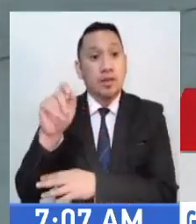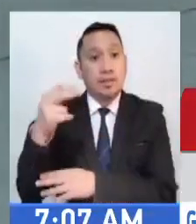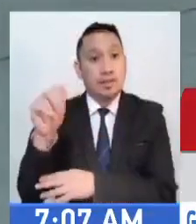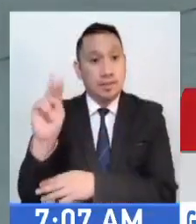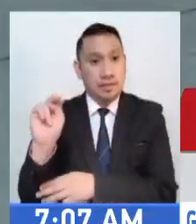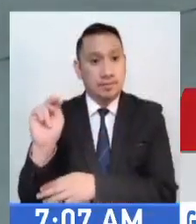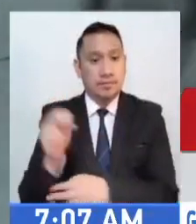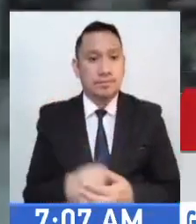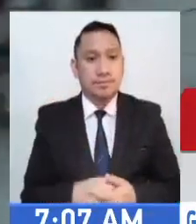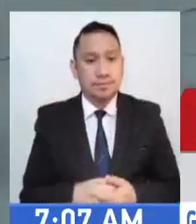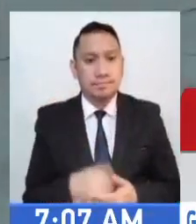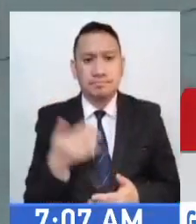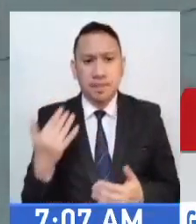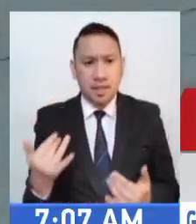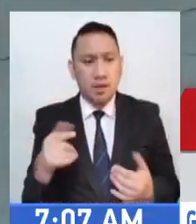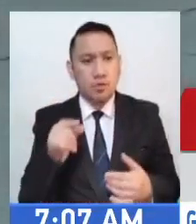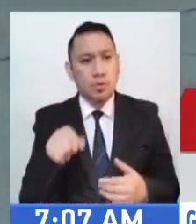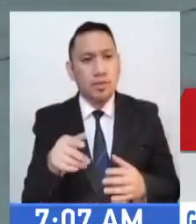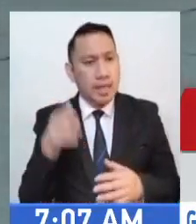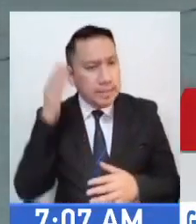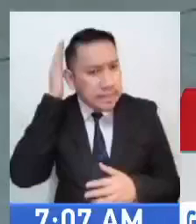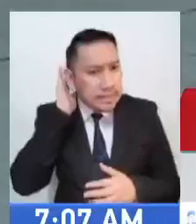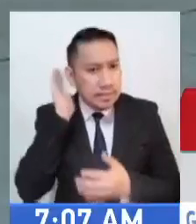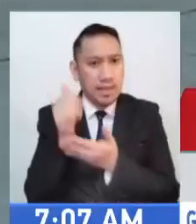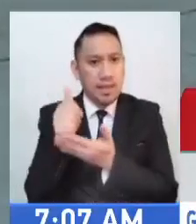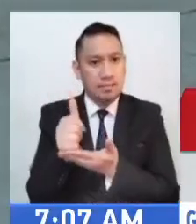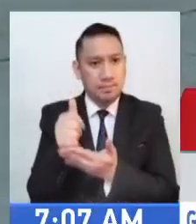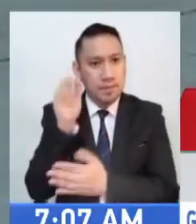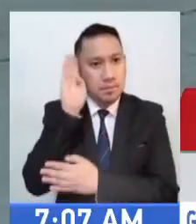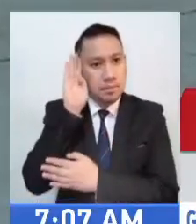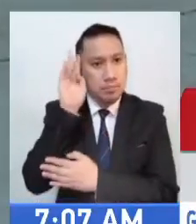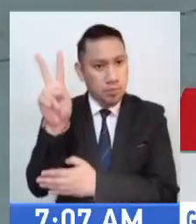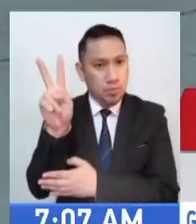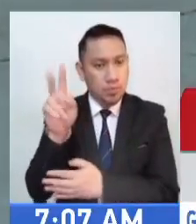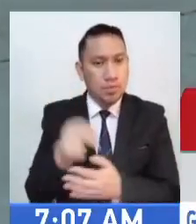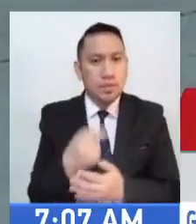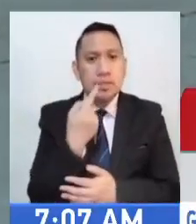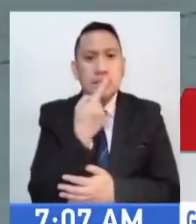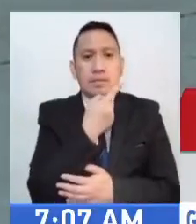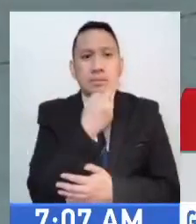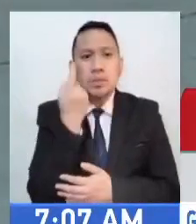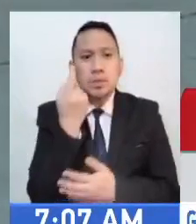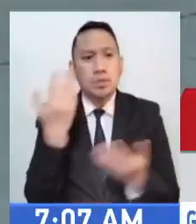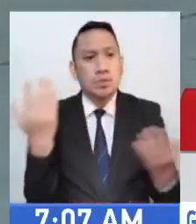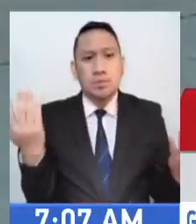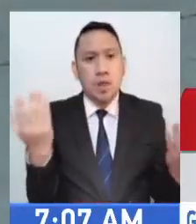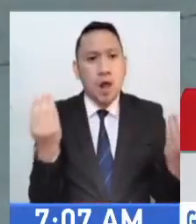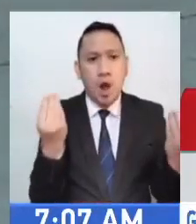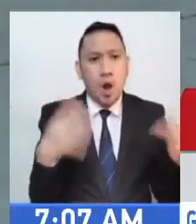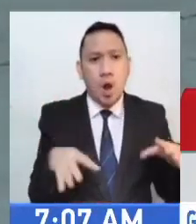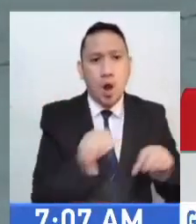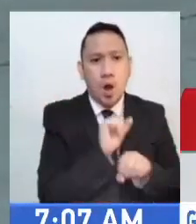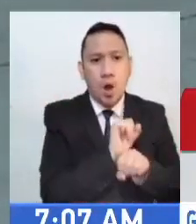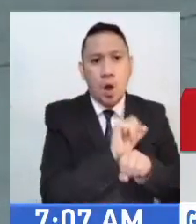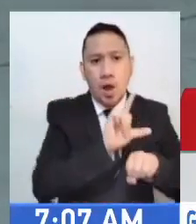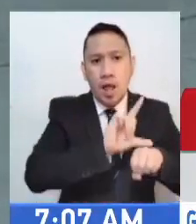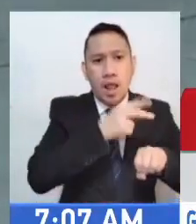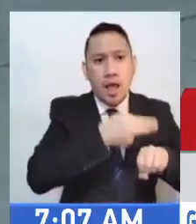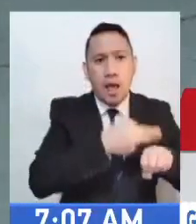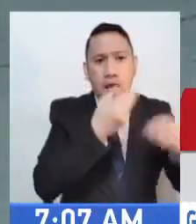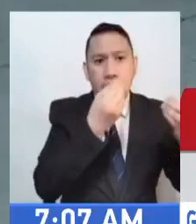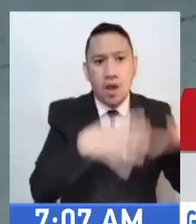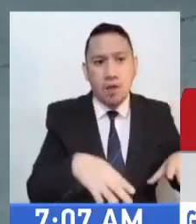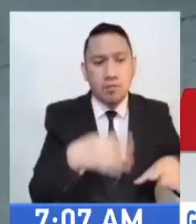Igan, nagpapasaklolo sila kay Pangulong Bongbong Marcos dahil nawawala na raw sila ng hanap buhay dahil sa umanoy panghaharas ng